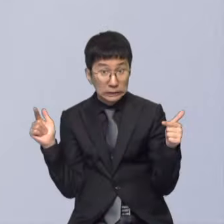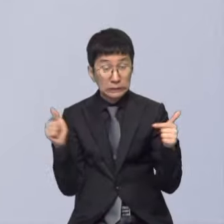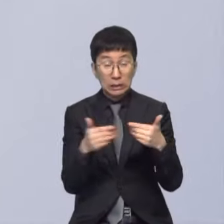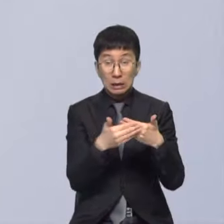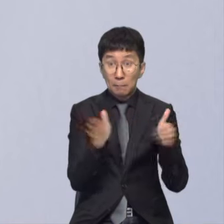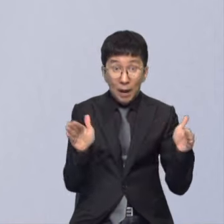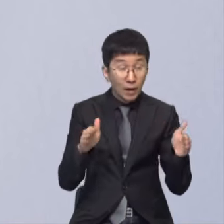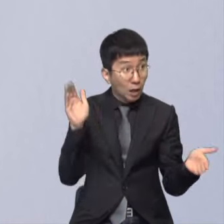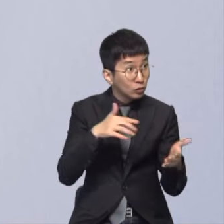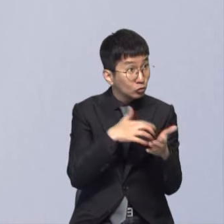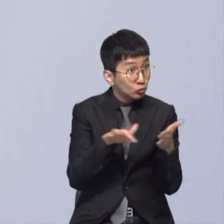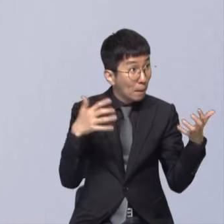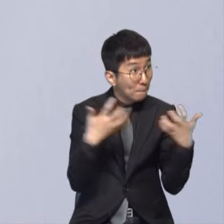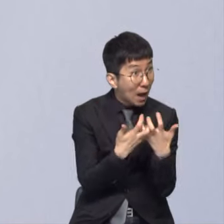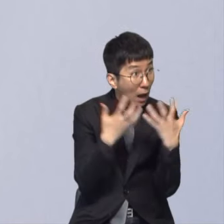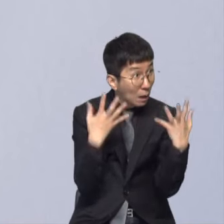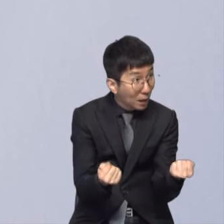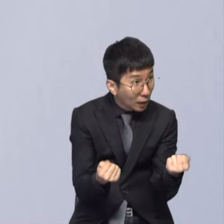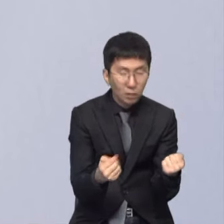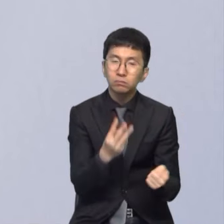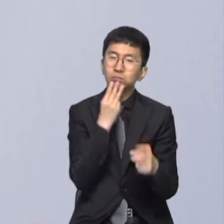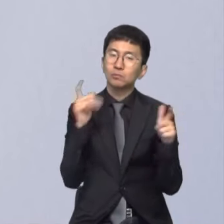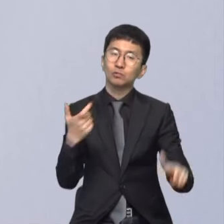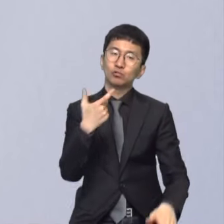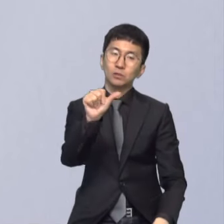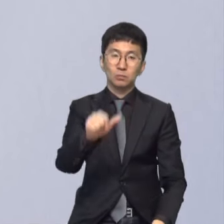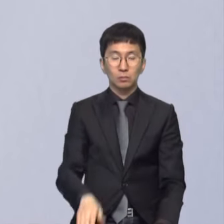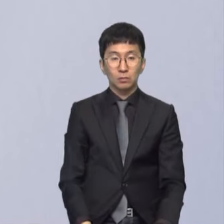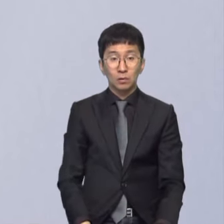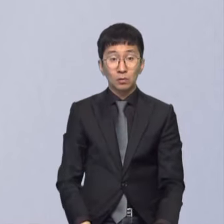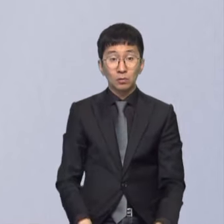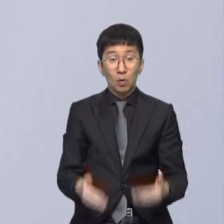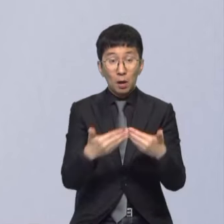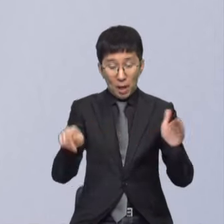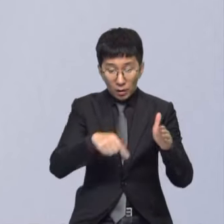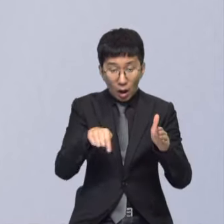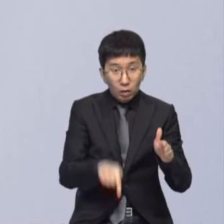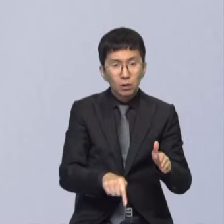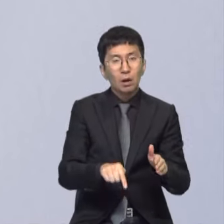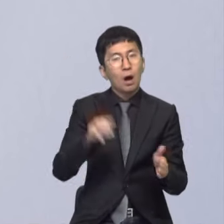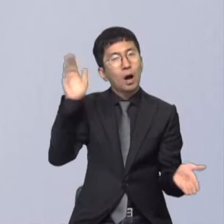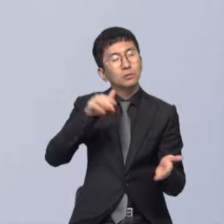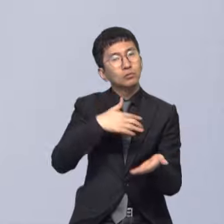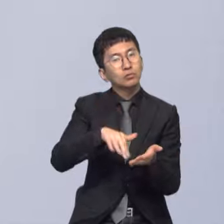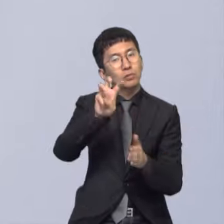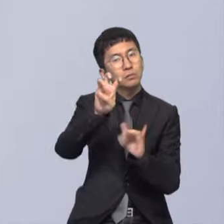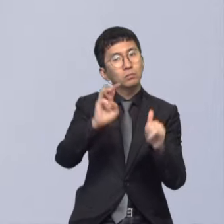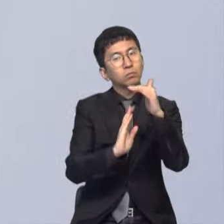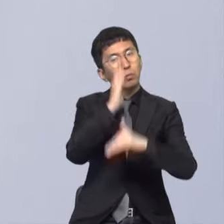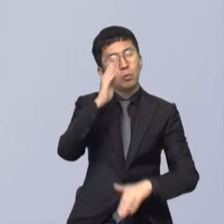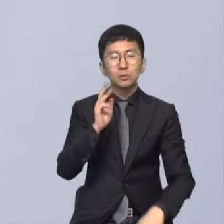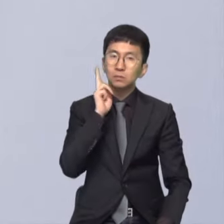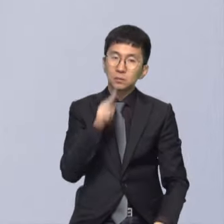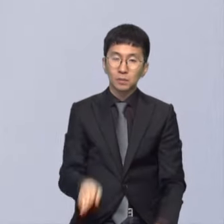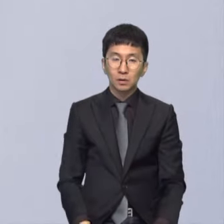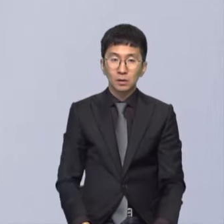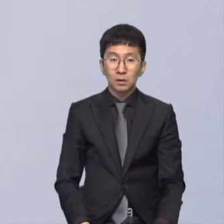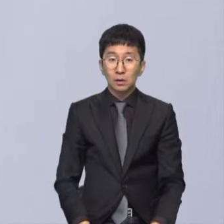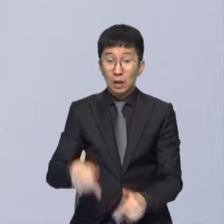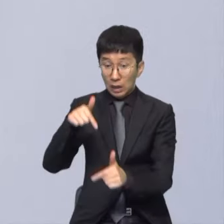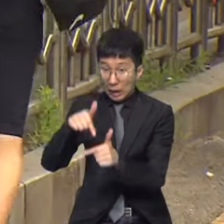이 가운데 12곳은 학급당 학생 수가 30명을 넘어서 과밀이 심각한데 그중 5곳이 강남